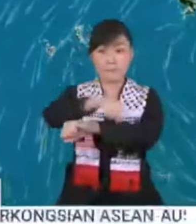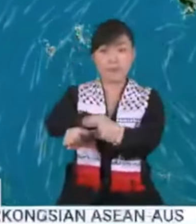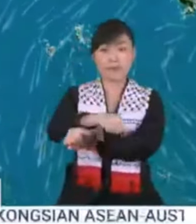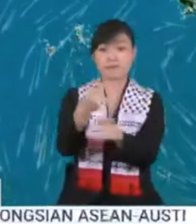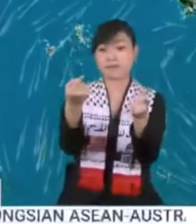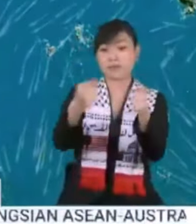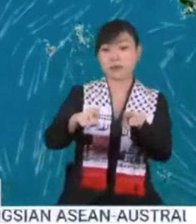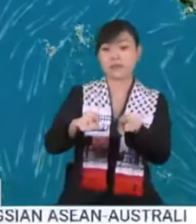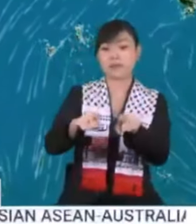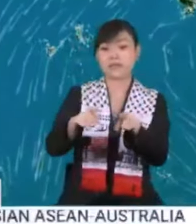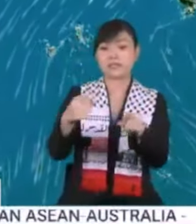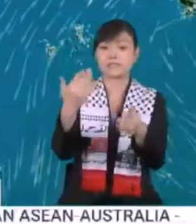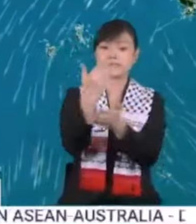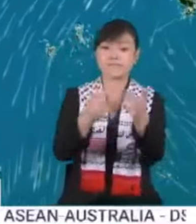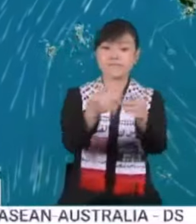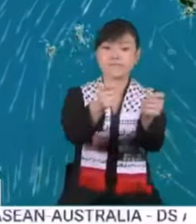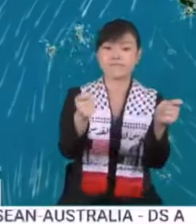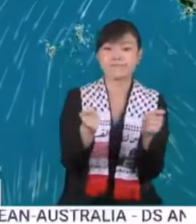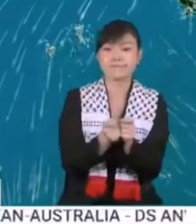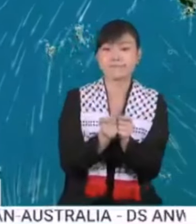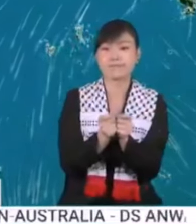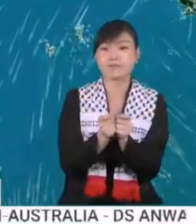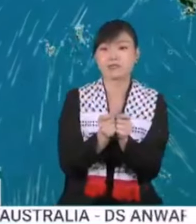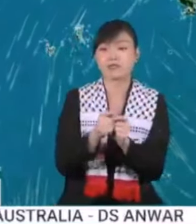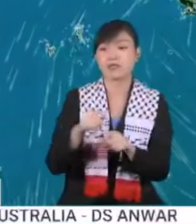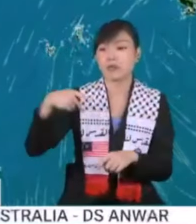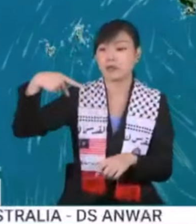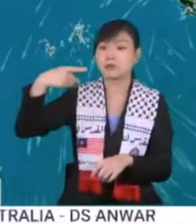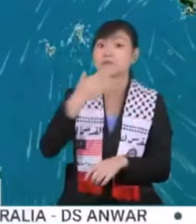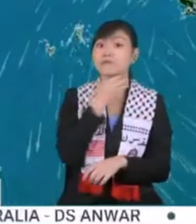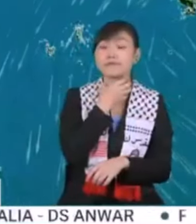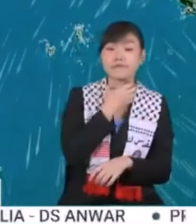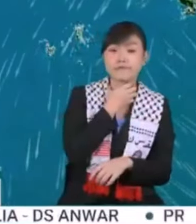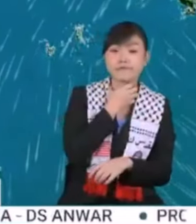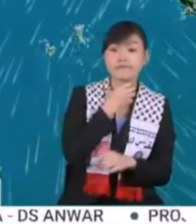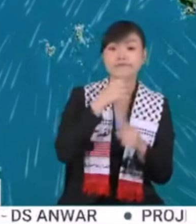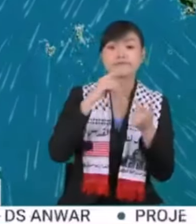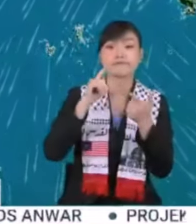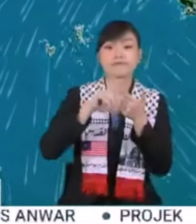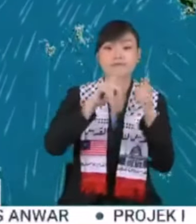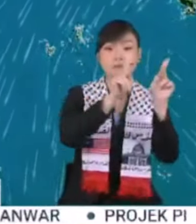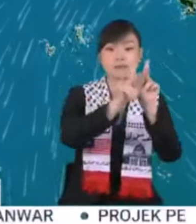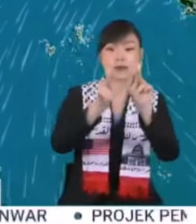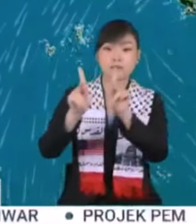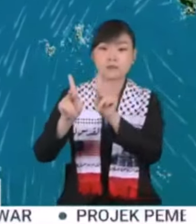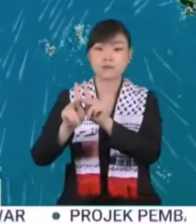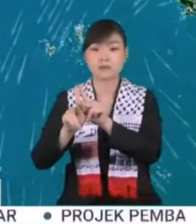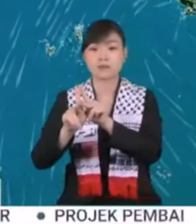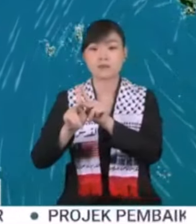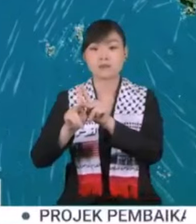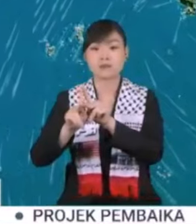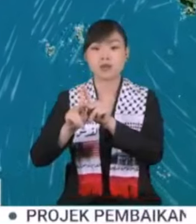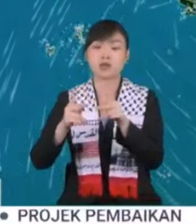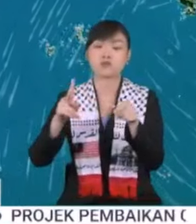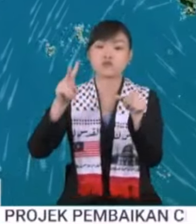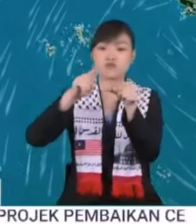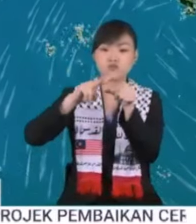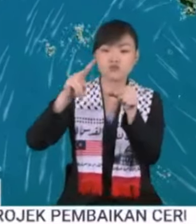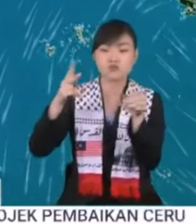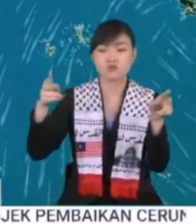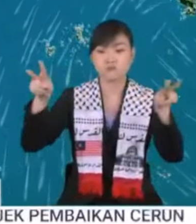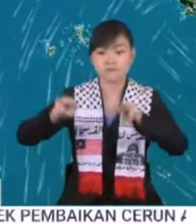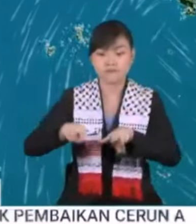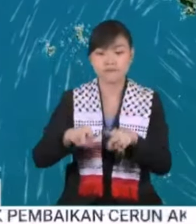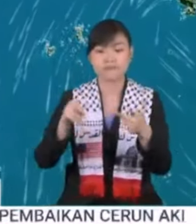berlaku di beberapa kawasan seperti di Hulu Perak, di sekitar kawasan pedalaman Lembah Kelang termasuklah di sekitar Kuala